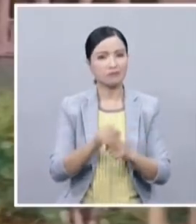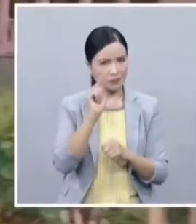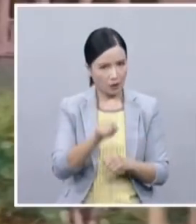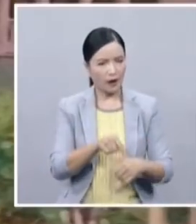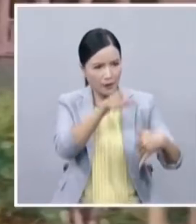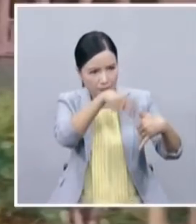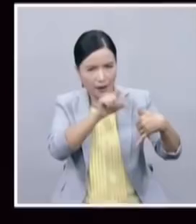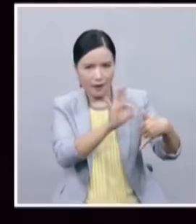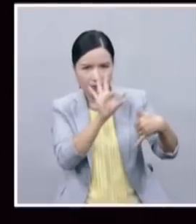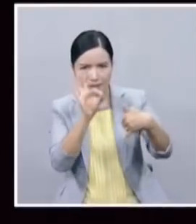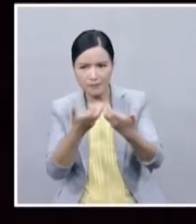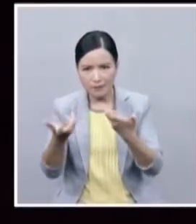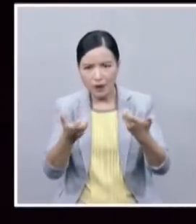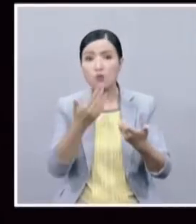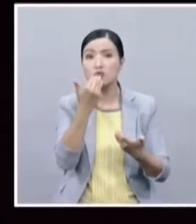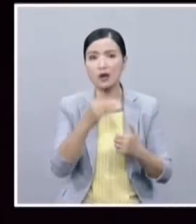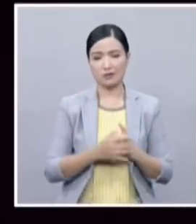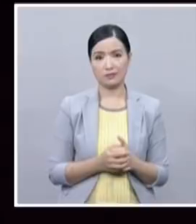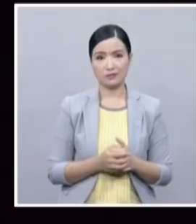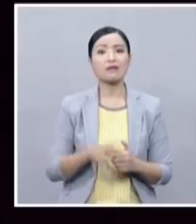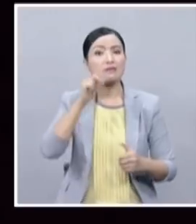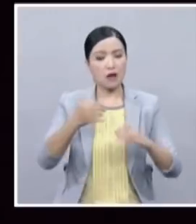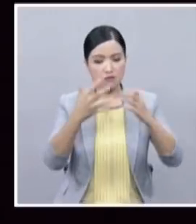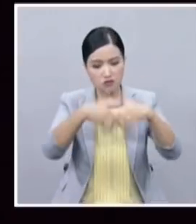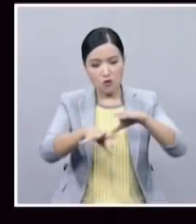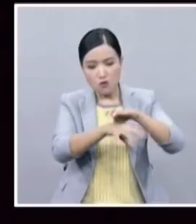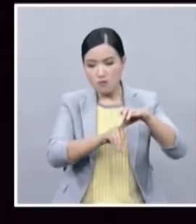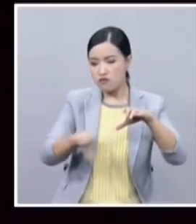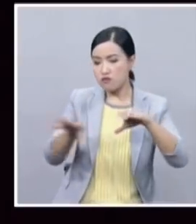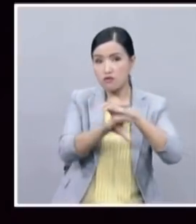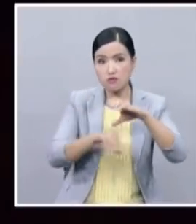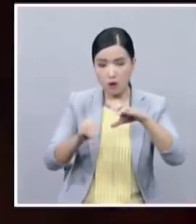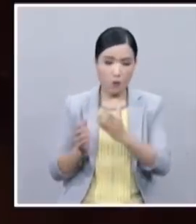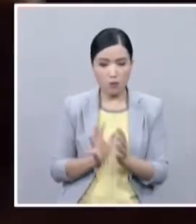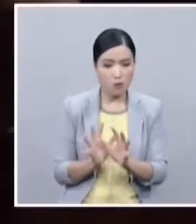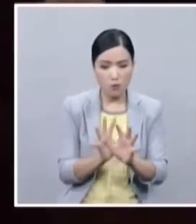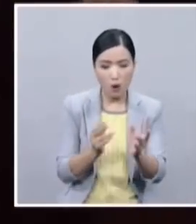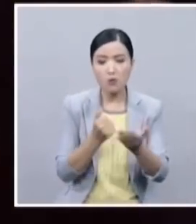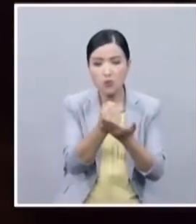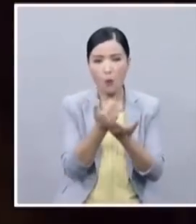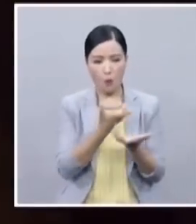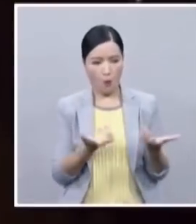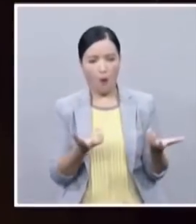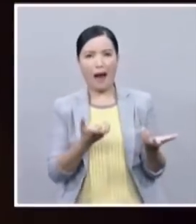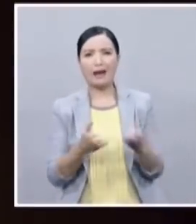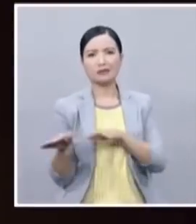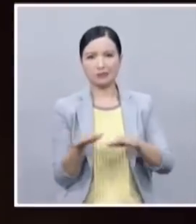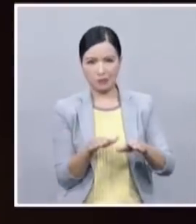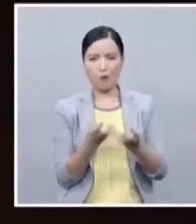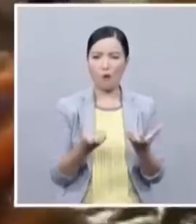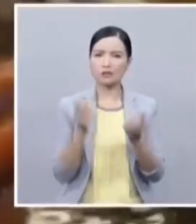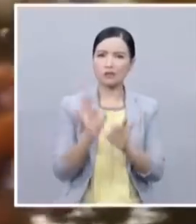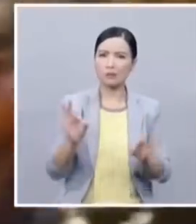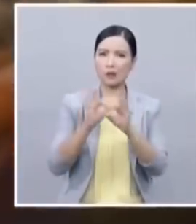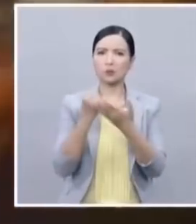คัดแยกคนให้ดีนะครับการนำน้ำขาเข้าเพื่อค้นหาผู้ประสบภัยก็ต้องมีการเตรียมอาหารเตรียมสิ่งของเครื่องใช้ที่จำเป็นสำหรับการดำรงชีพ